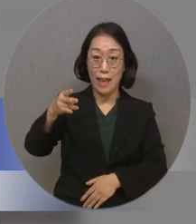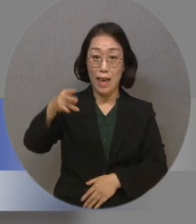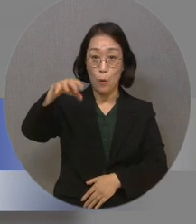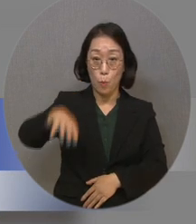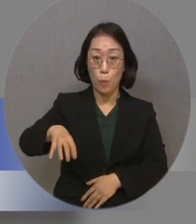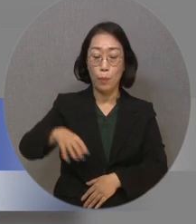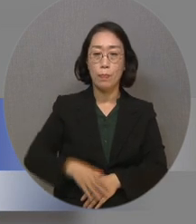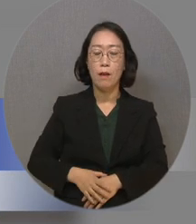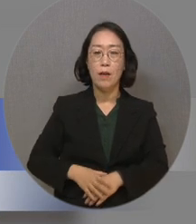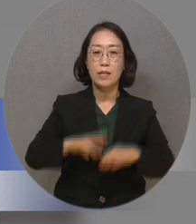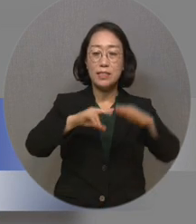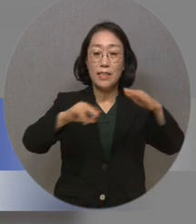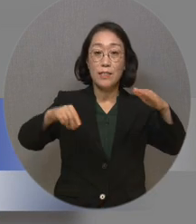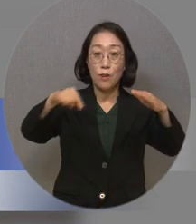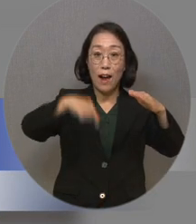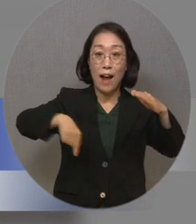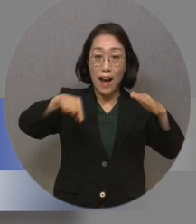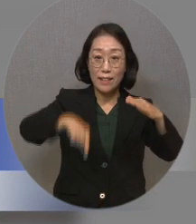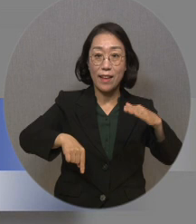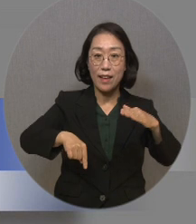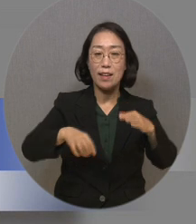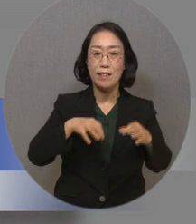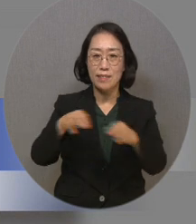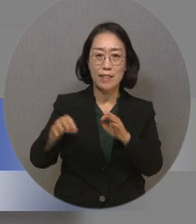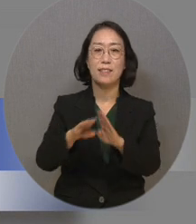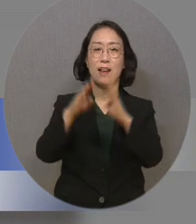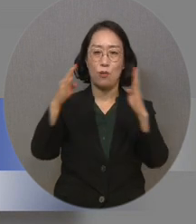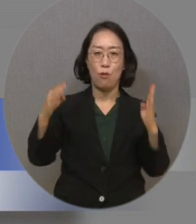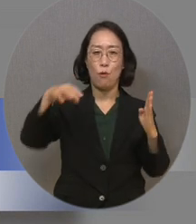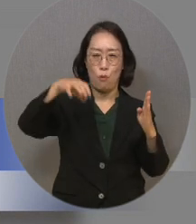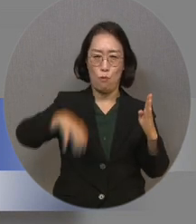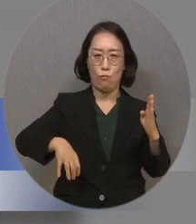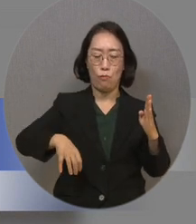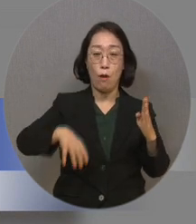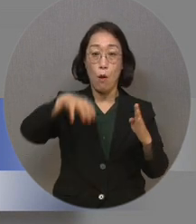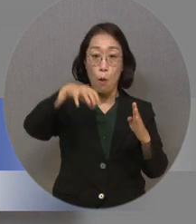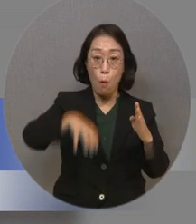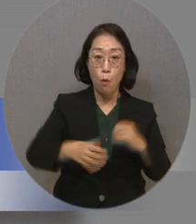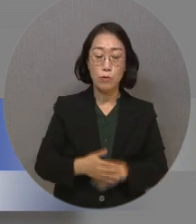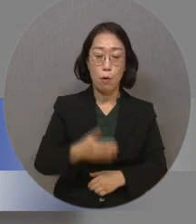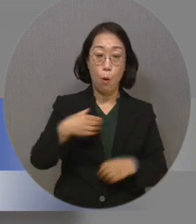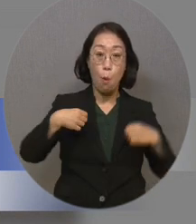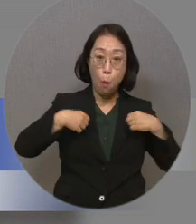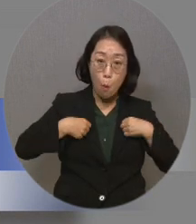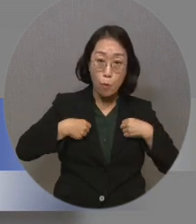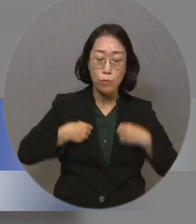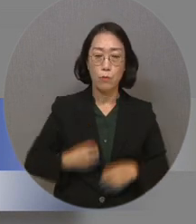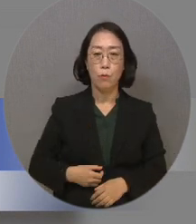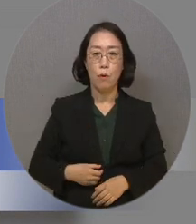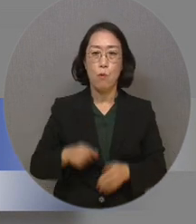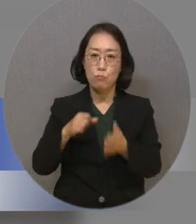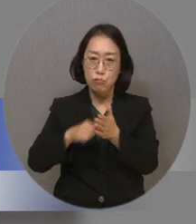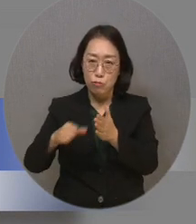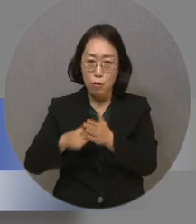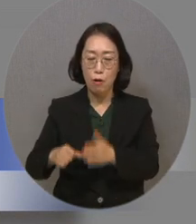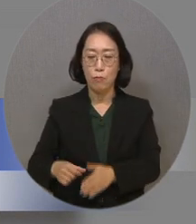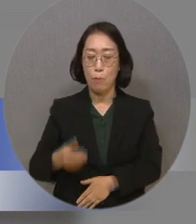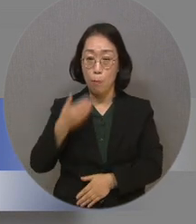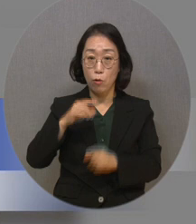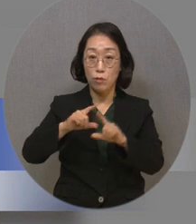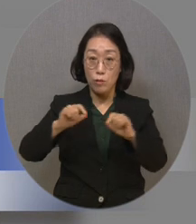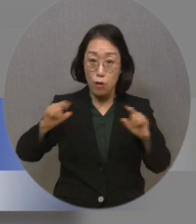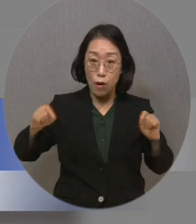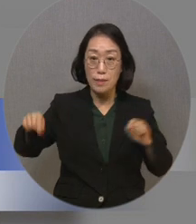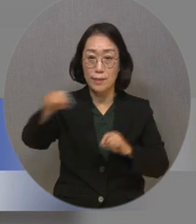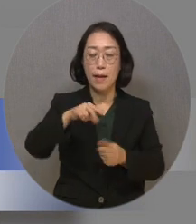서울 지하철 7호선 하계역 역사 내에 위치해 있으며 매장에서는 의류와 잡화, 식료품 등 다양한